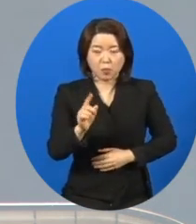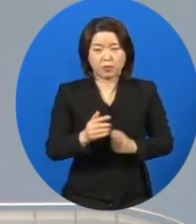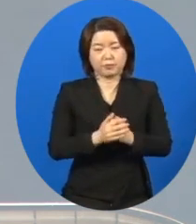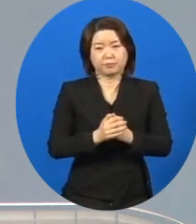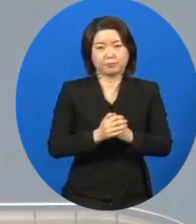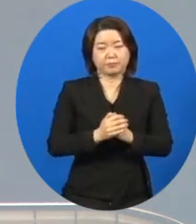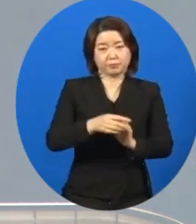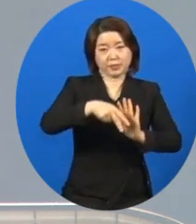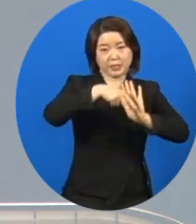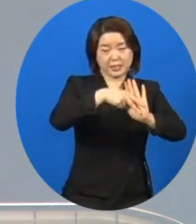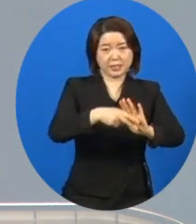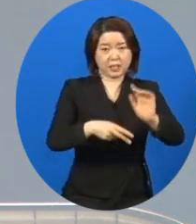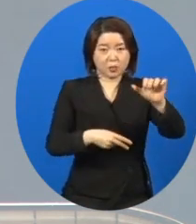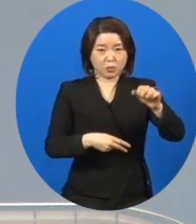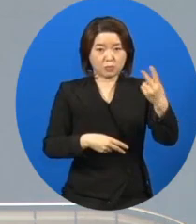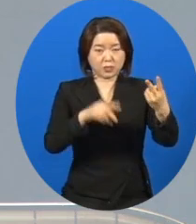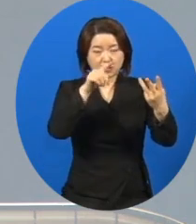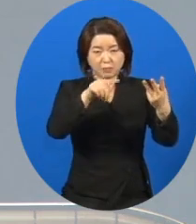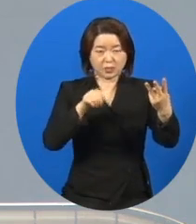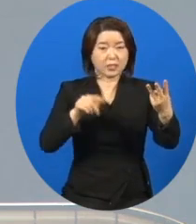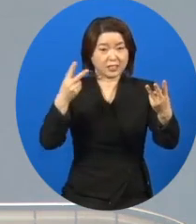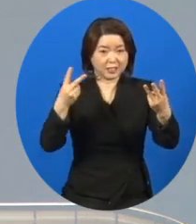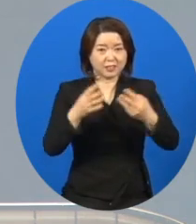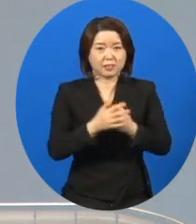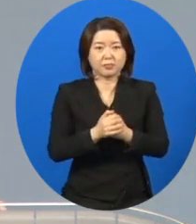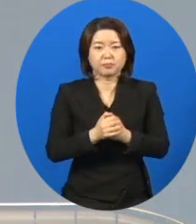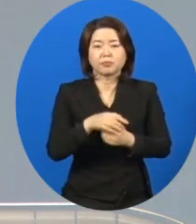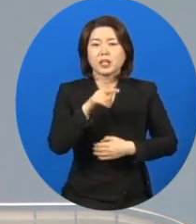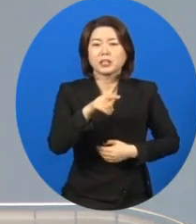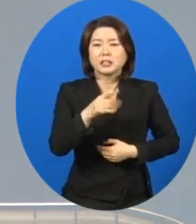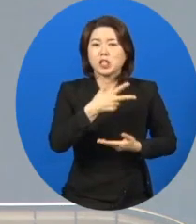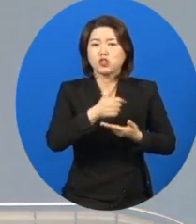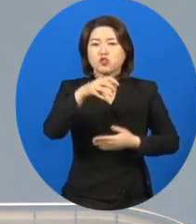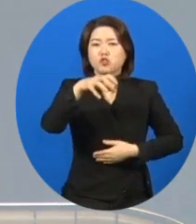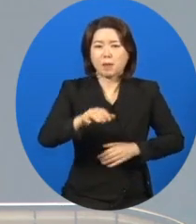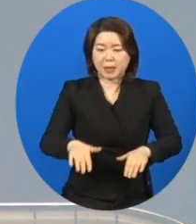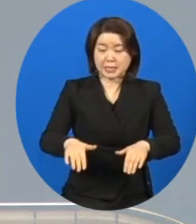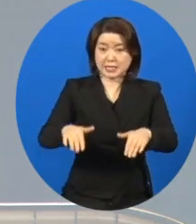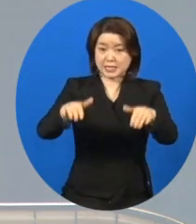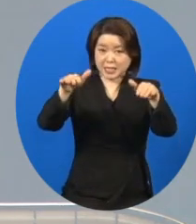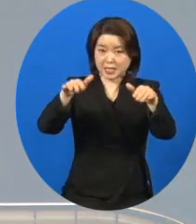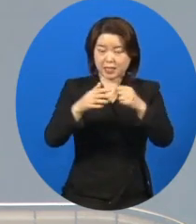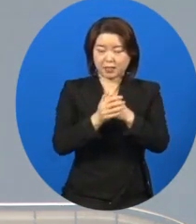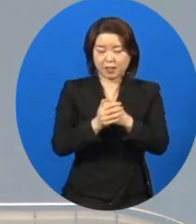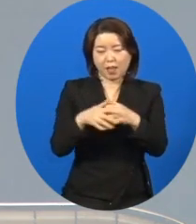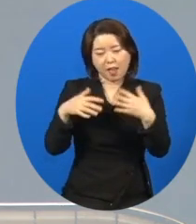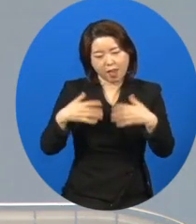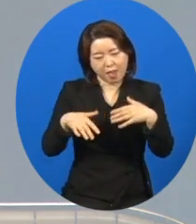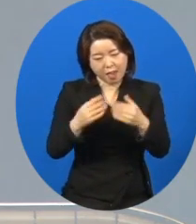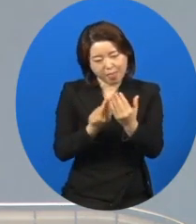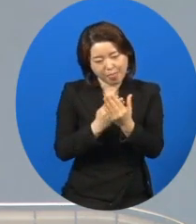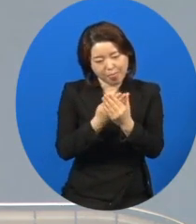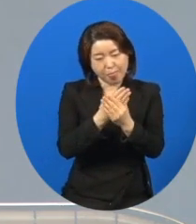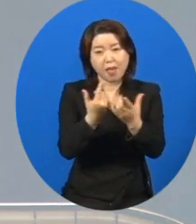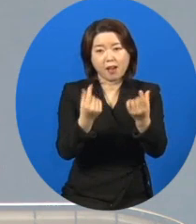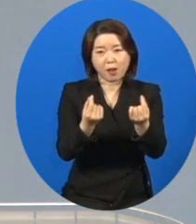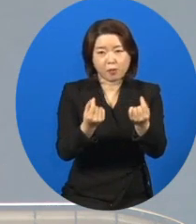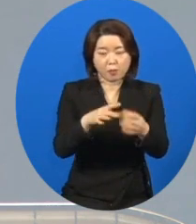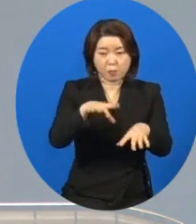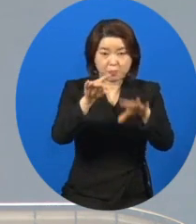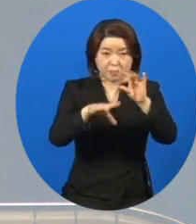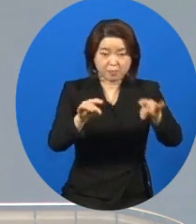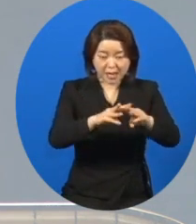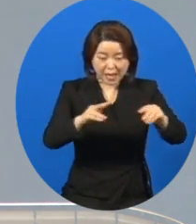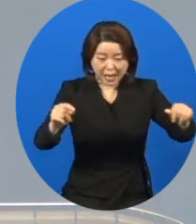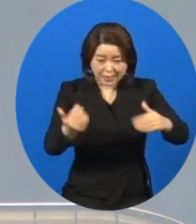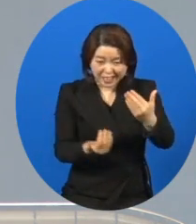이사야 53장 2절에 그는 주 앞에서 자라나기를 연한 순 같고 마른 땅에서 나온